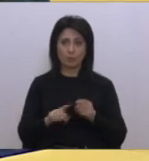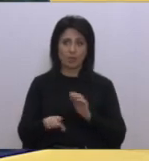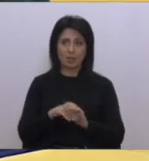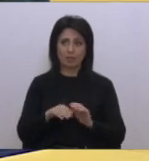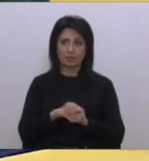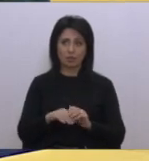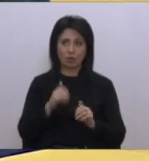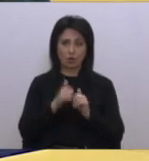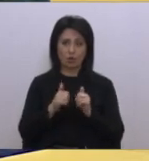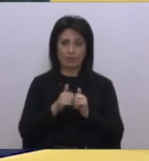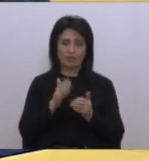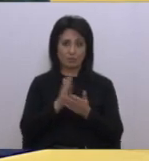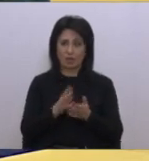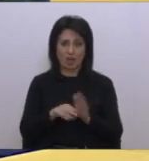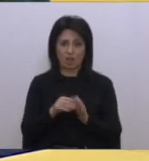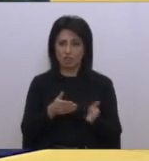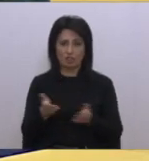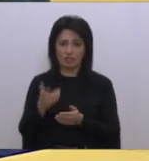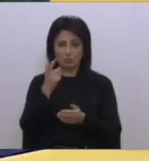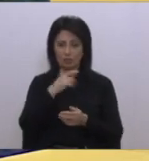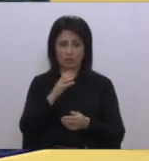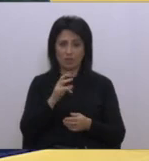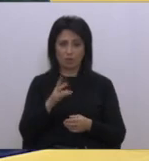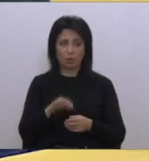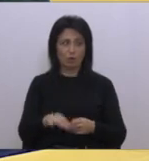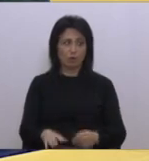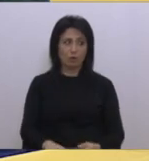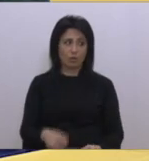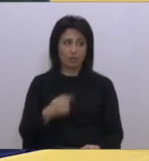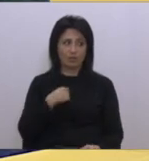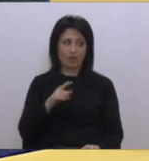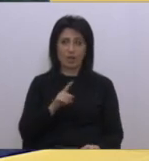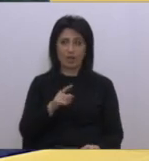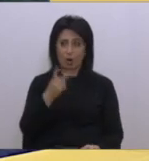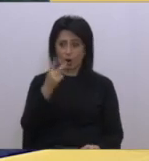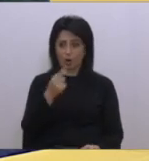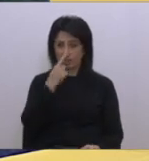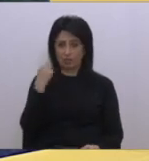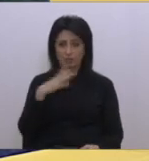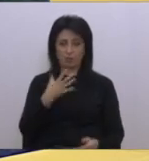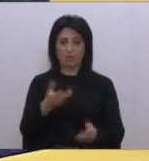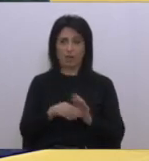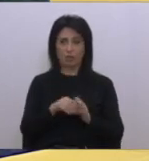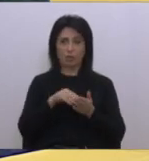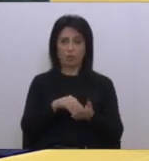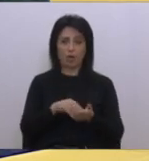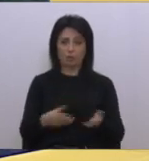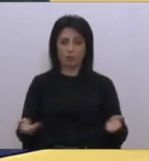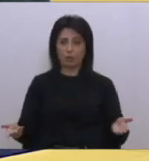არჩევნებს, ყოველთვის არის არჩევნები, ბატონო სანდრო. ჩვენ რა ეხლა 2 დღის უკან მქონდა არჩევნები შუალედური,